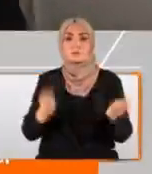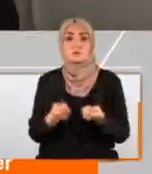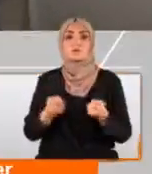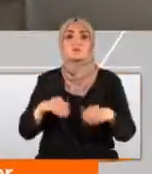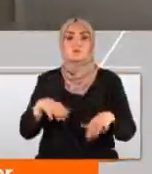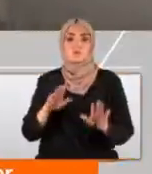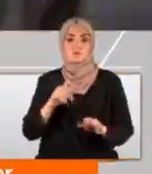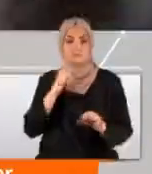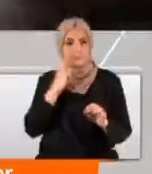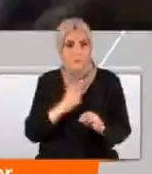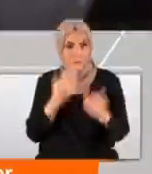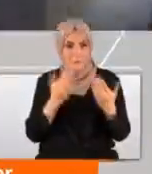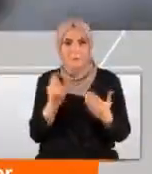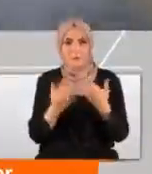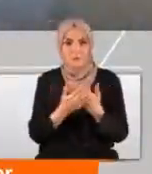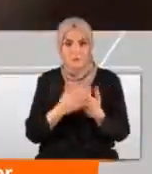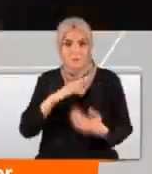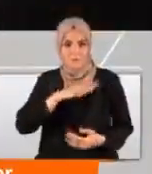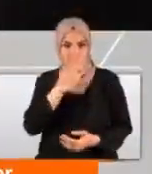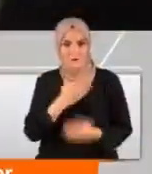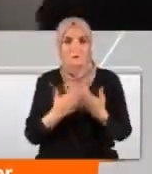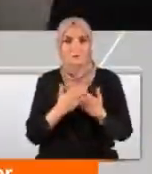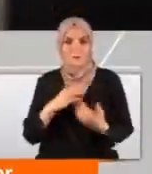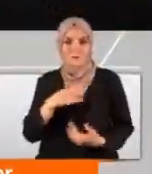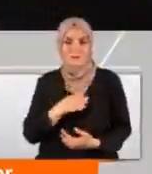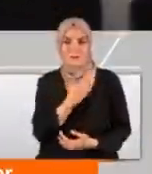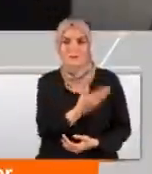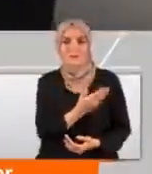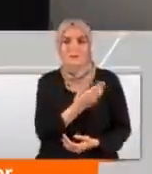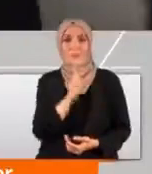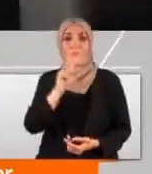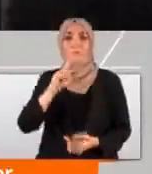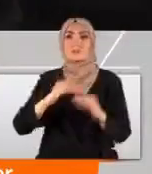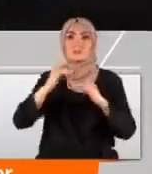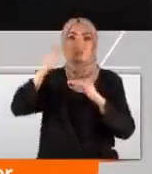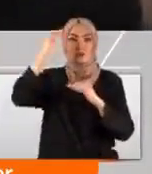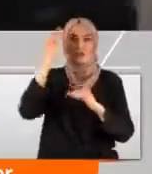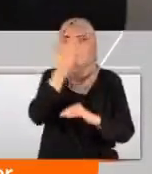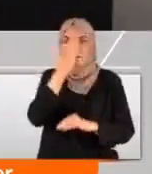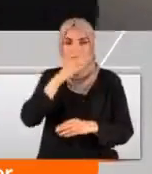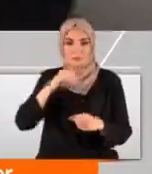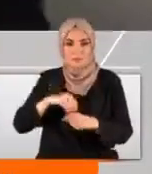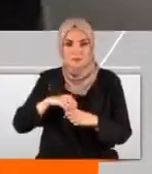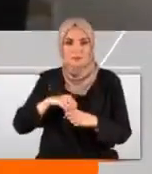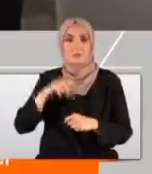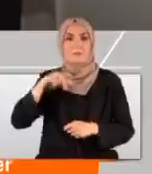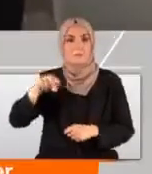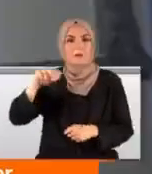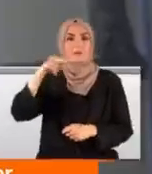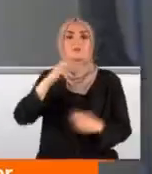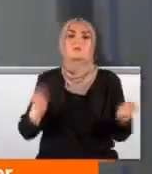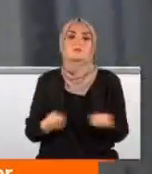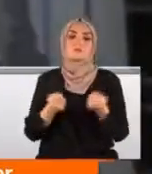işte görüyorsunuz bir düğün var ve düğün sahipleri 12. kata karanlıkta bu şekilde yürüyerek çıkmaya